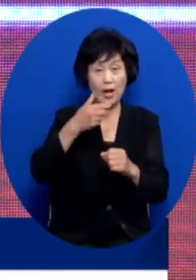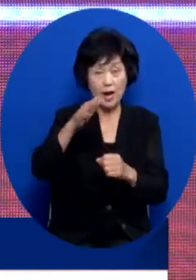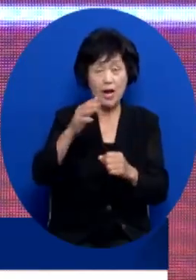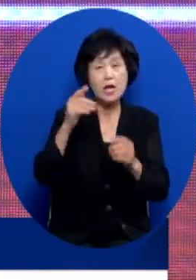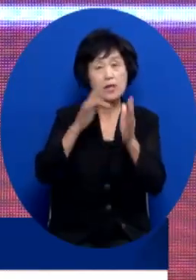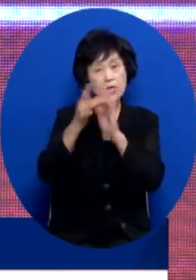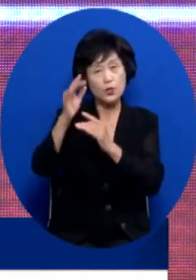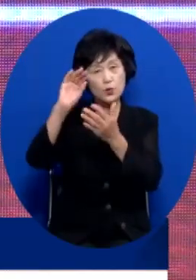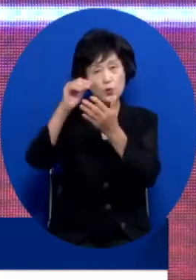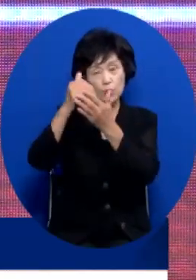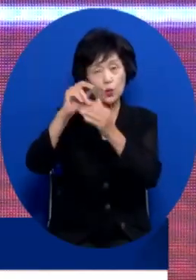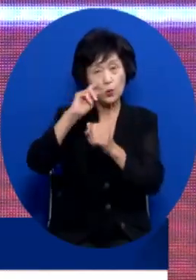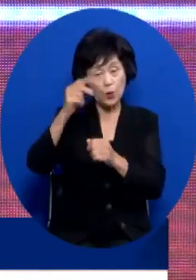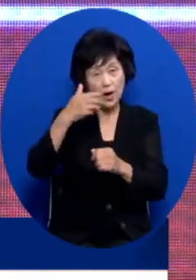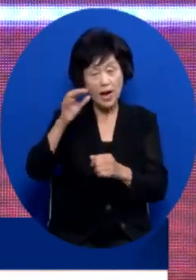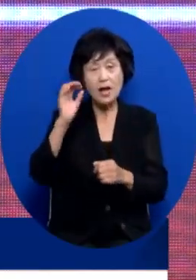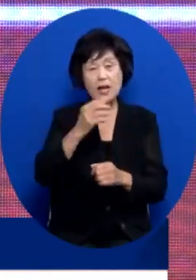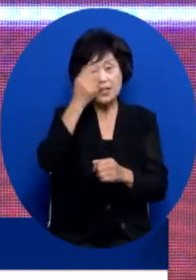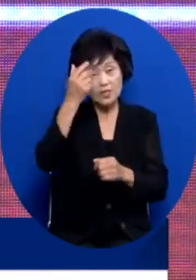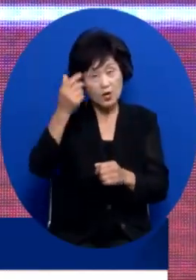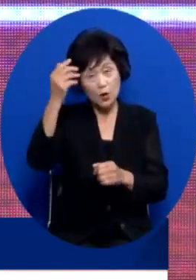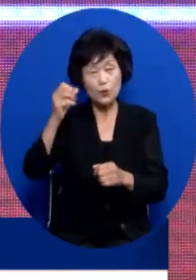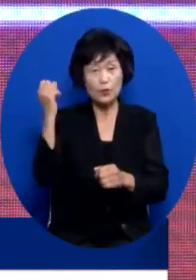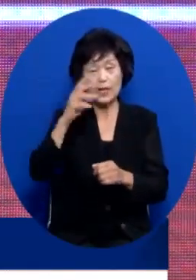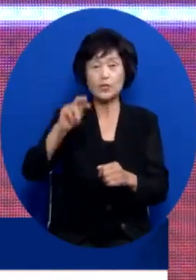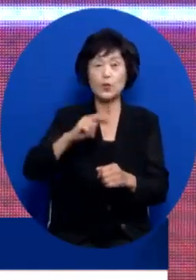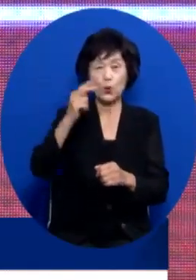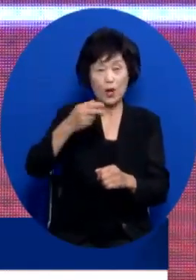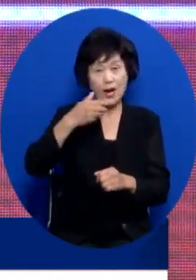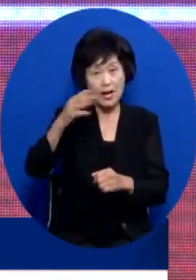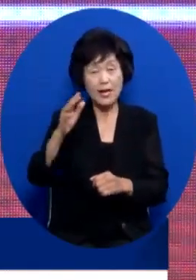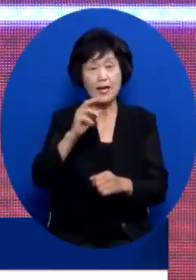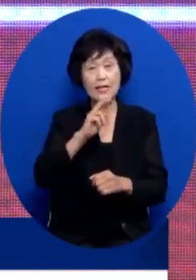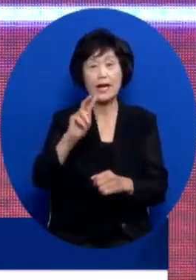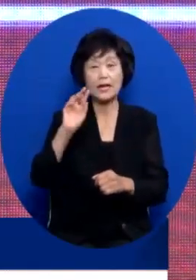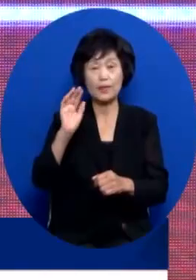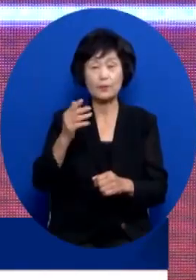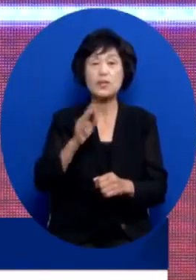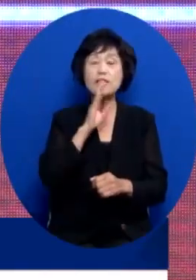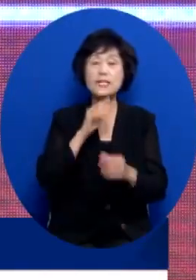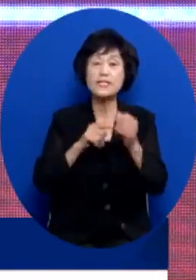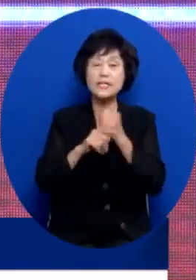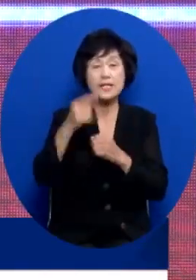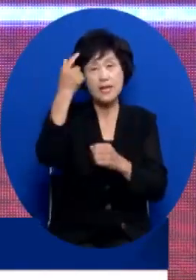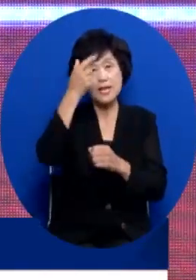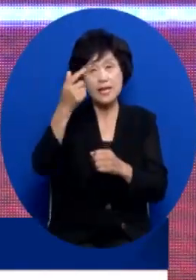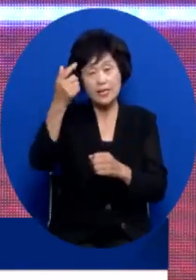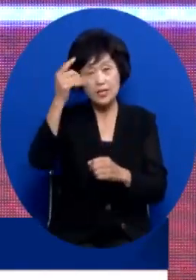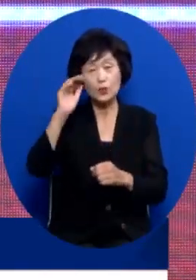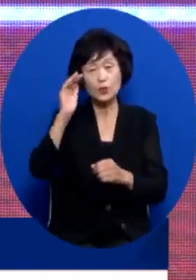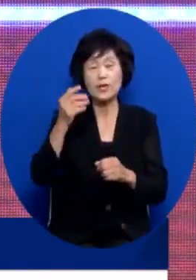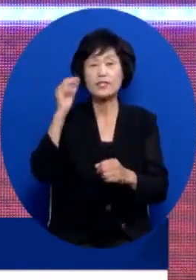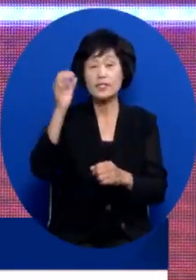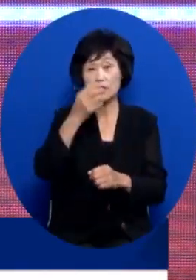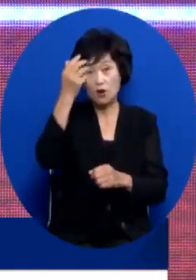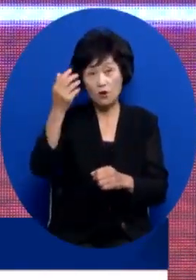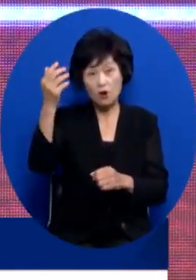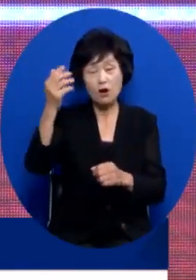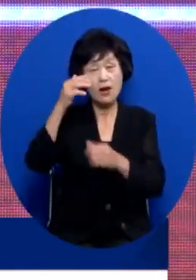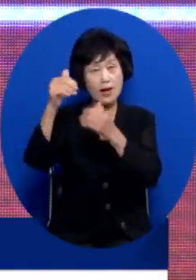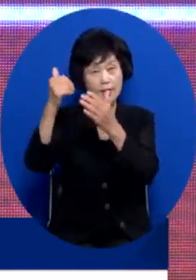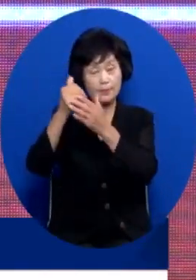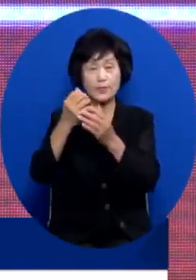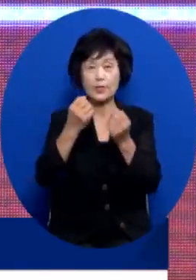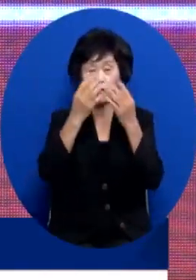되고 성령으로 다시 돌아가야 됩니다. 우리 가운데 오신 진리의 영, 성령께서 우리를 새롭게 하시는